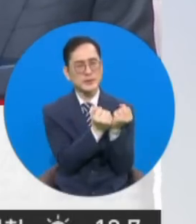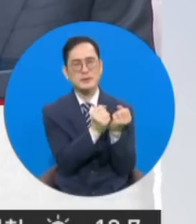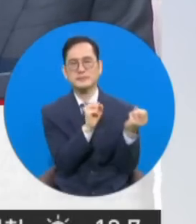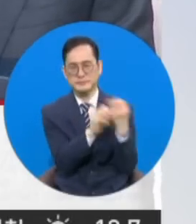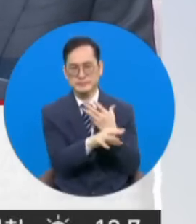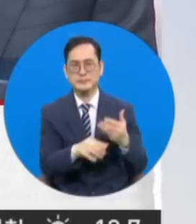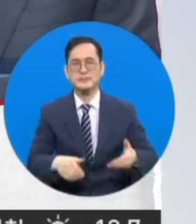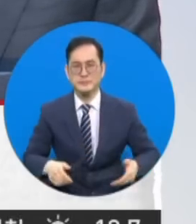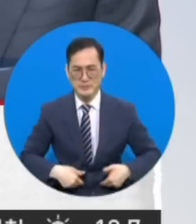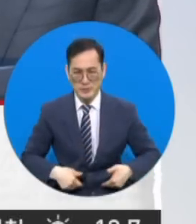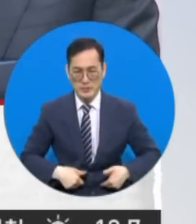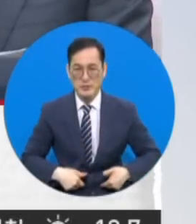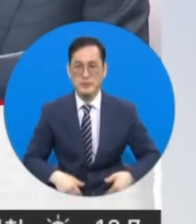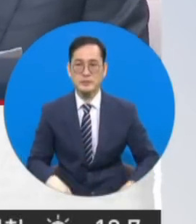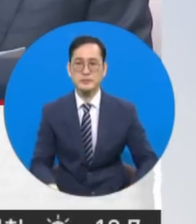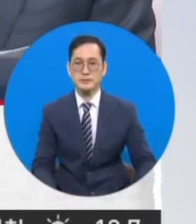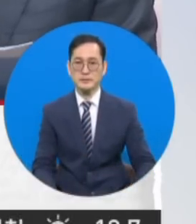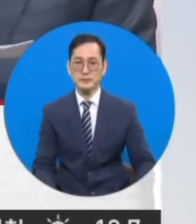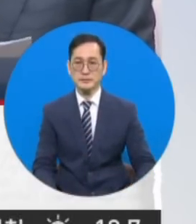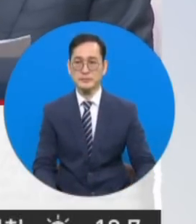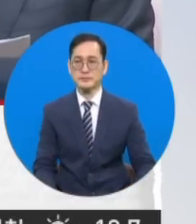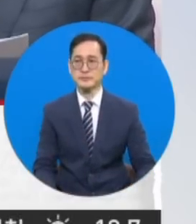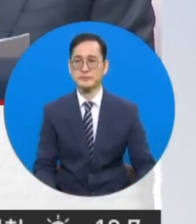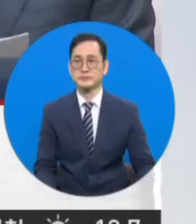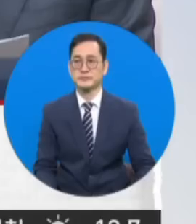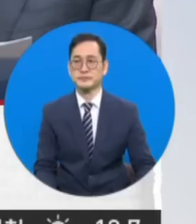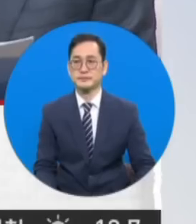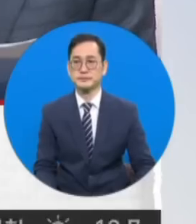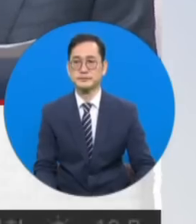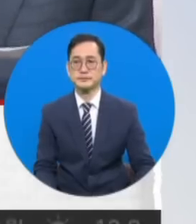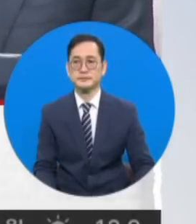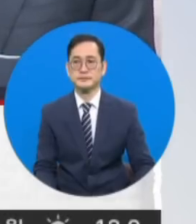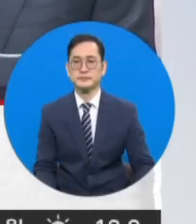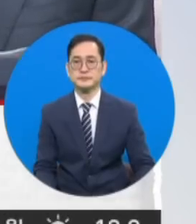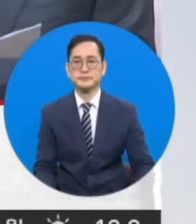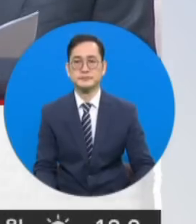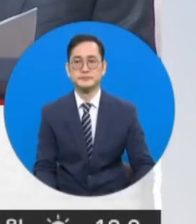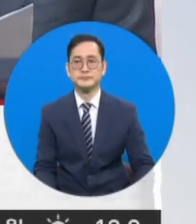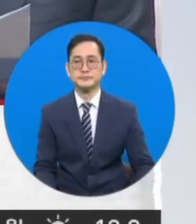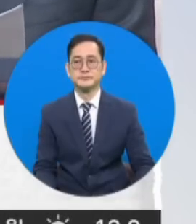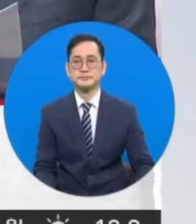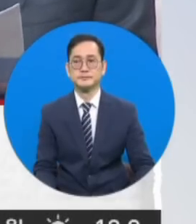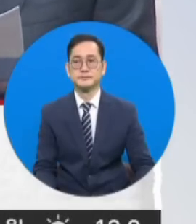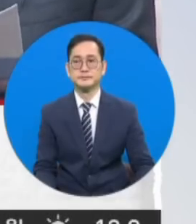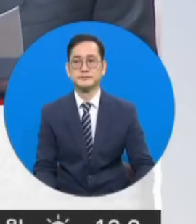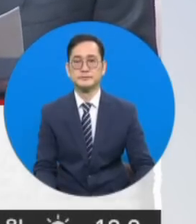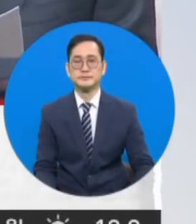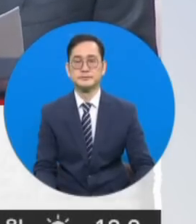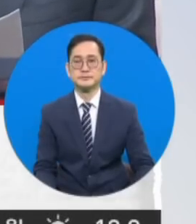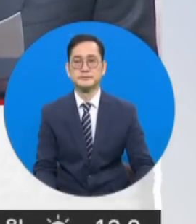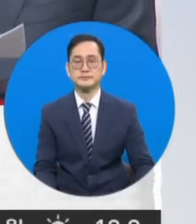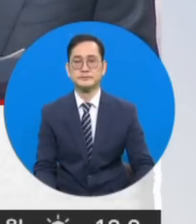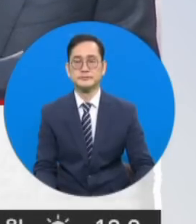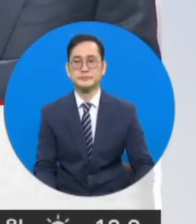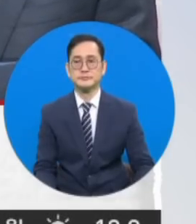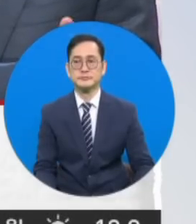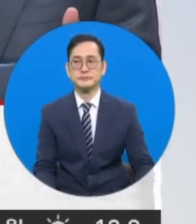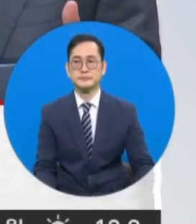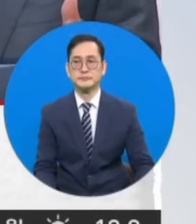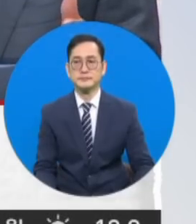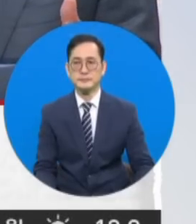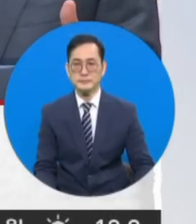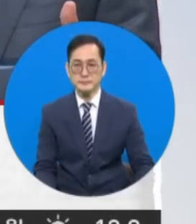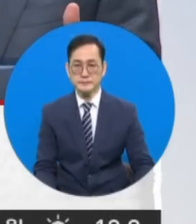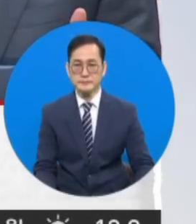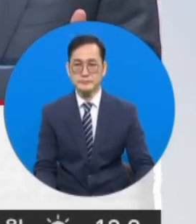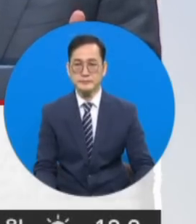상세하게 좀 소명을 해야 될 필요가 있겠다라는 생각이 들고요 다만 이제 우리가 혹여라도 이것이